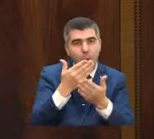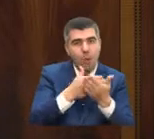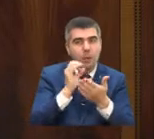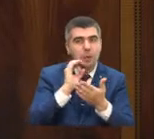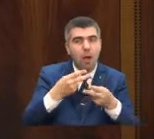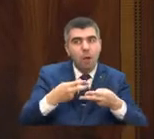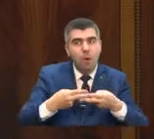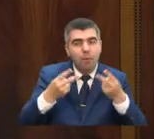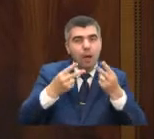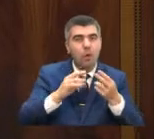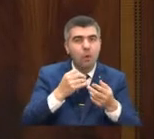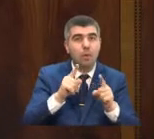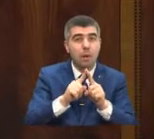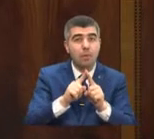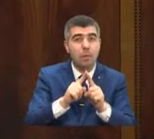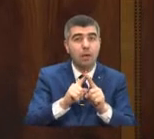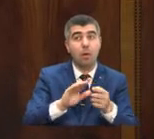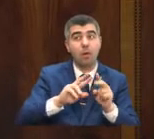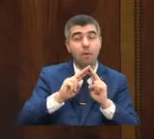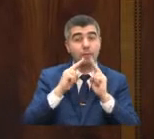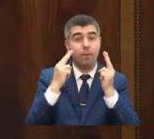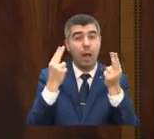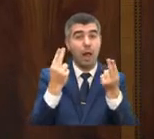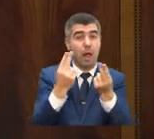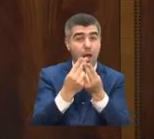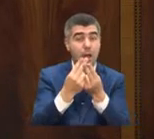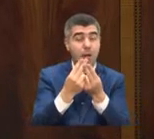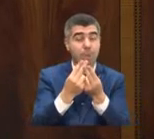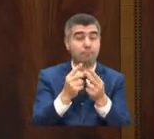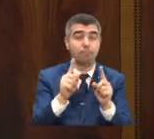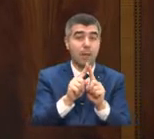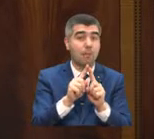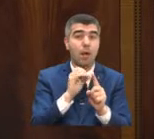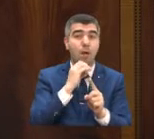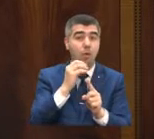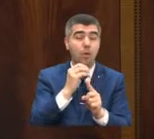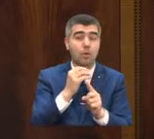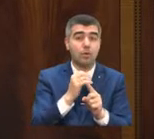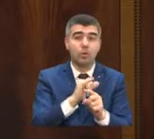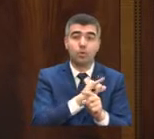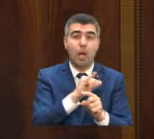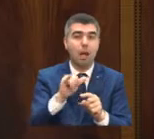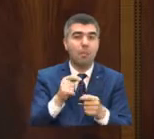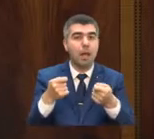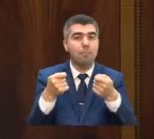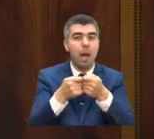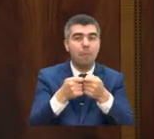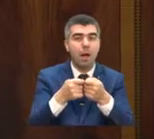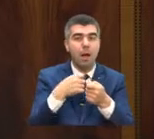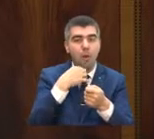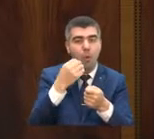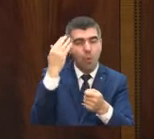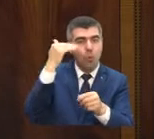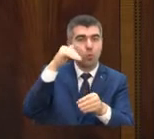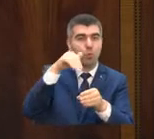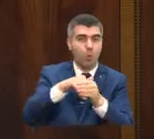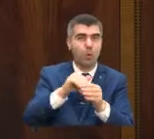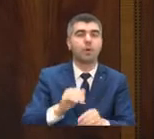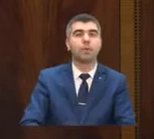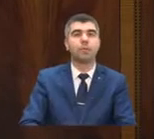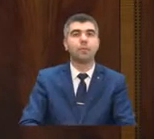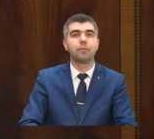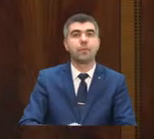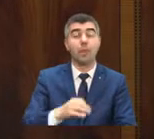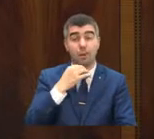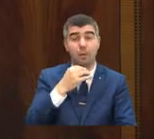البشعة يمكن أن تكون لها خلفية متطرفة أو لها تقاطعات مع المتشبعين بالفكر العنيف. من